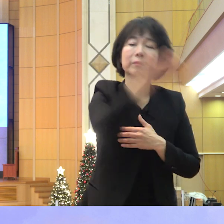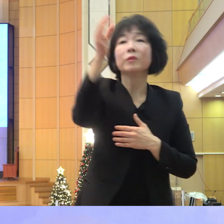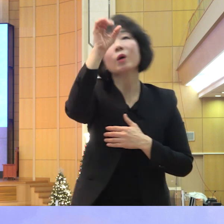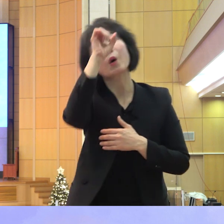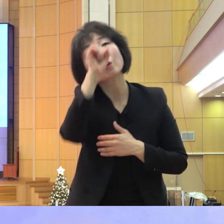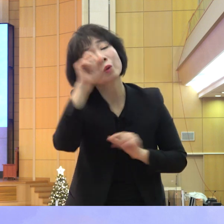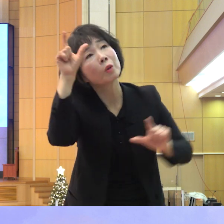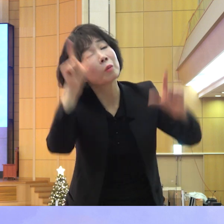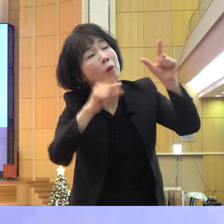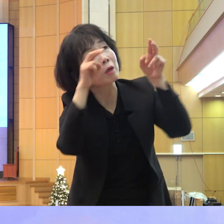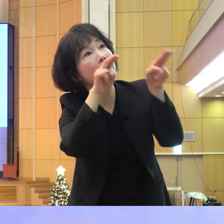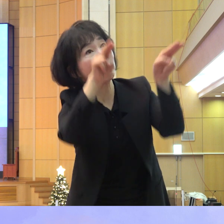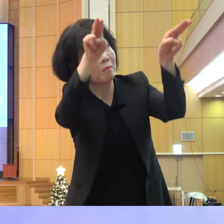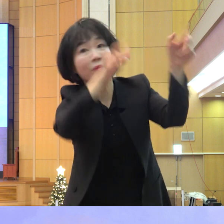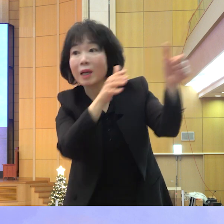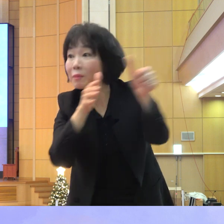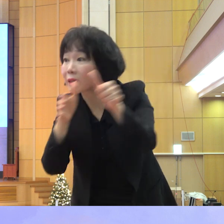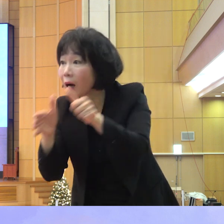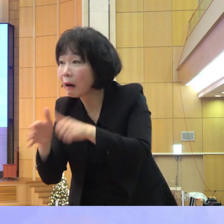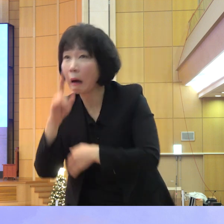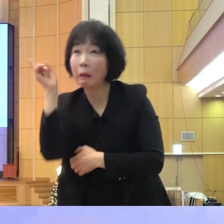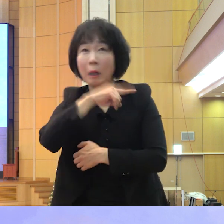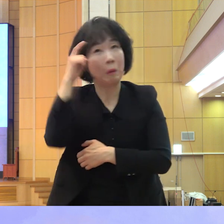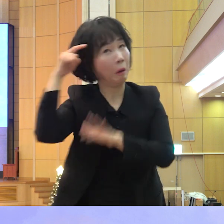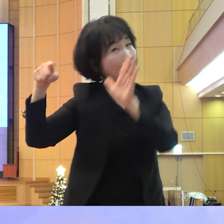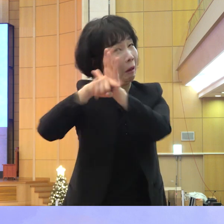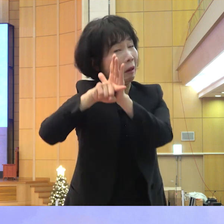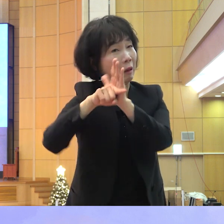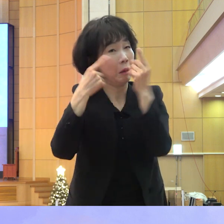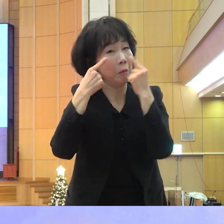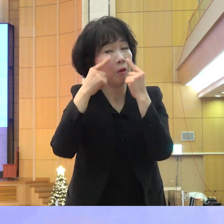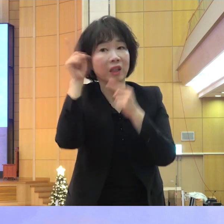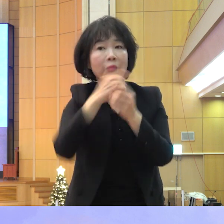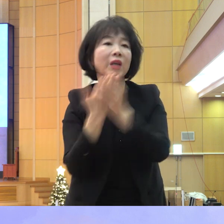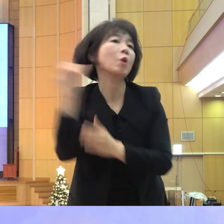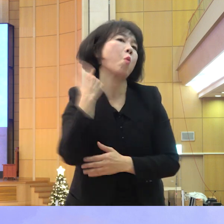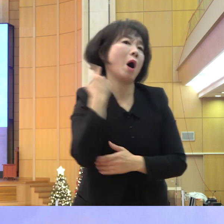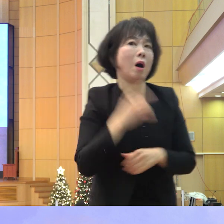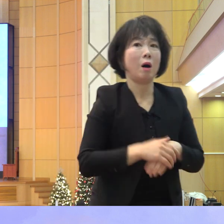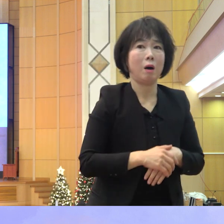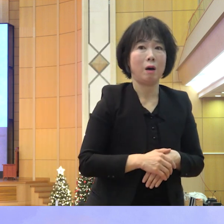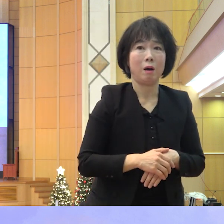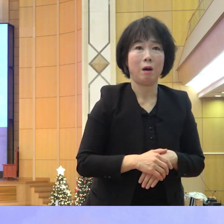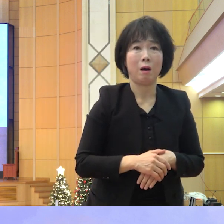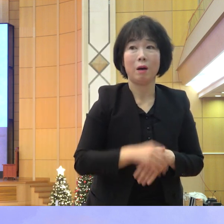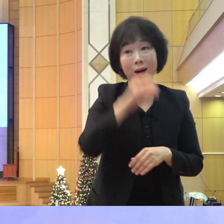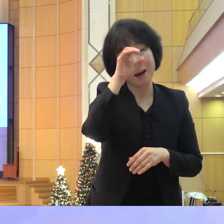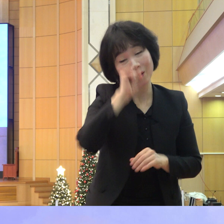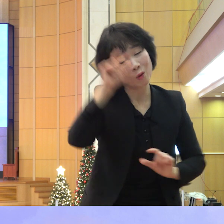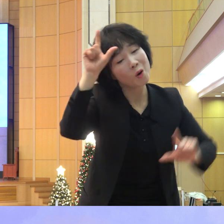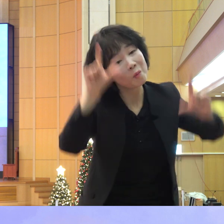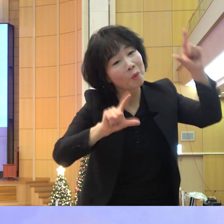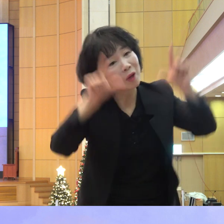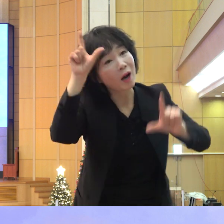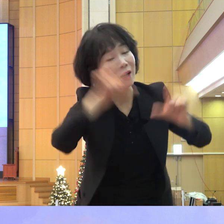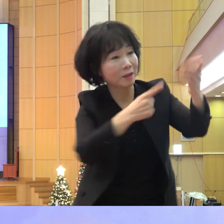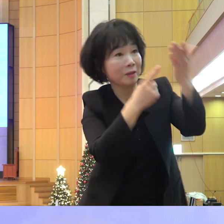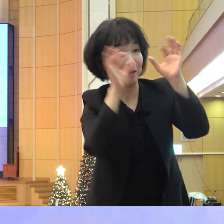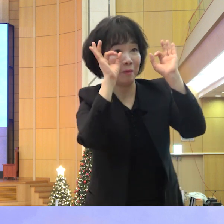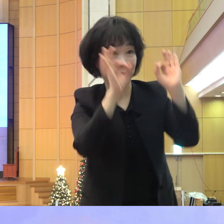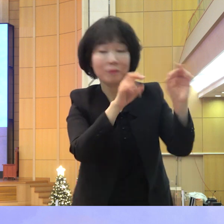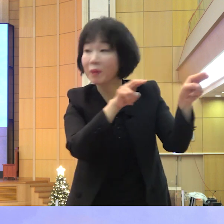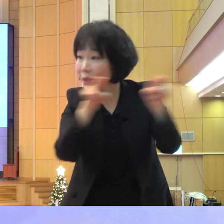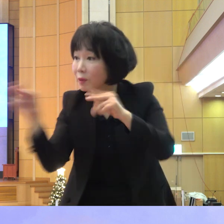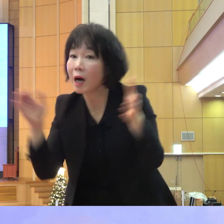좋게 바라보면 좋은 일이 있어요. 나쁘게 바라보면 나쁜 일이 생겨요. 그러니까 성경에는 악은 모양이라도